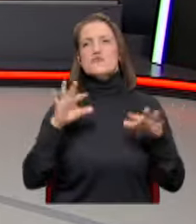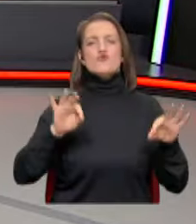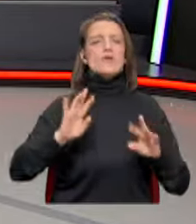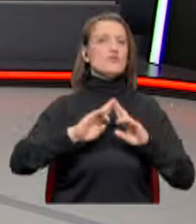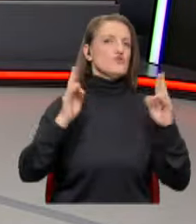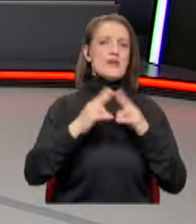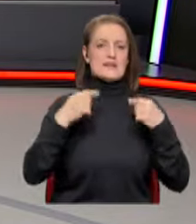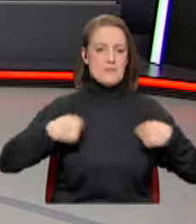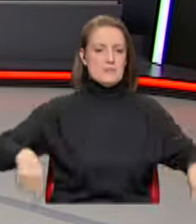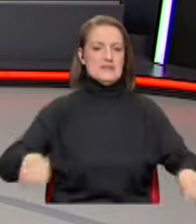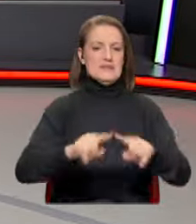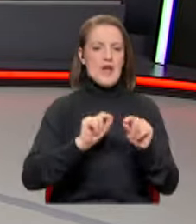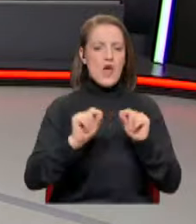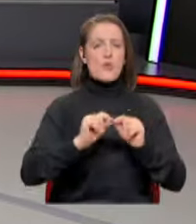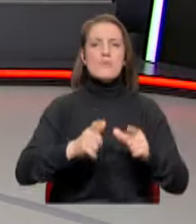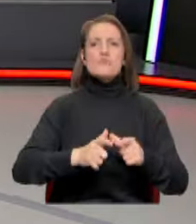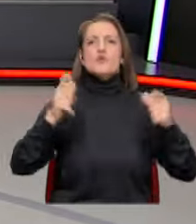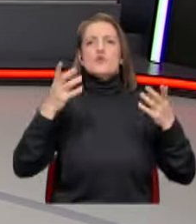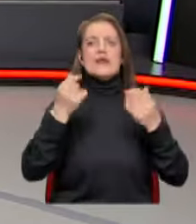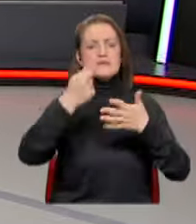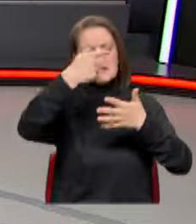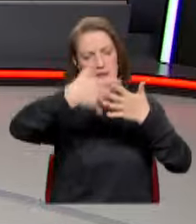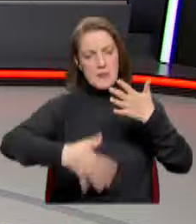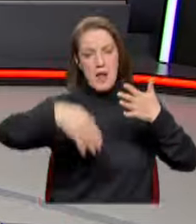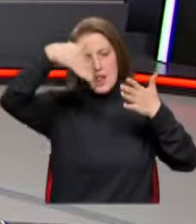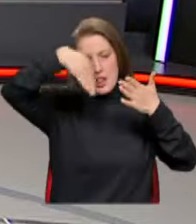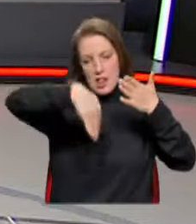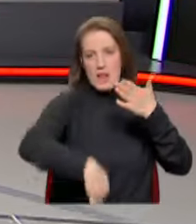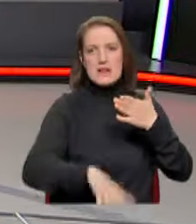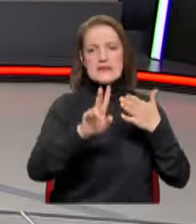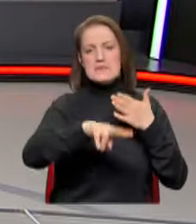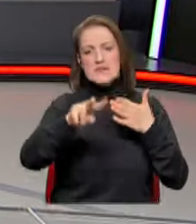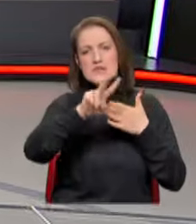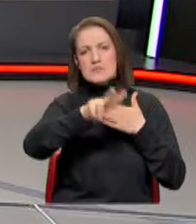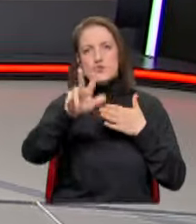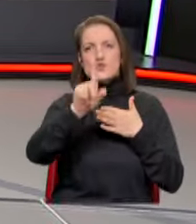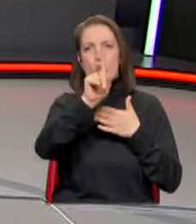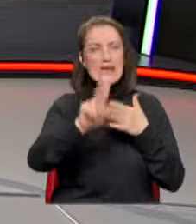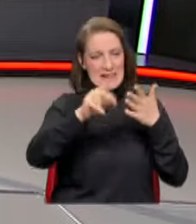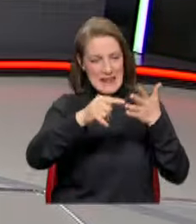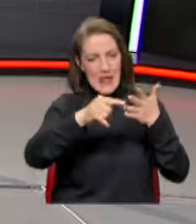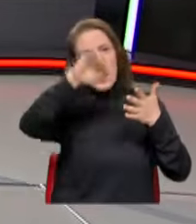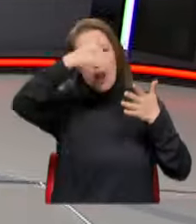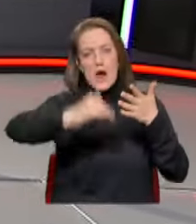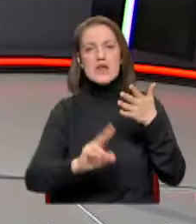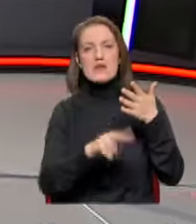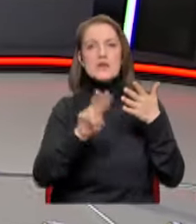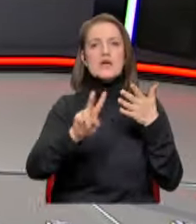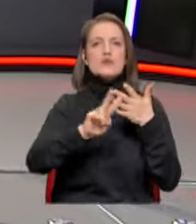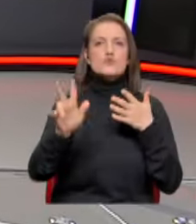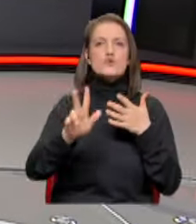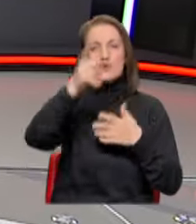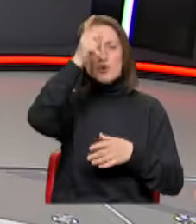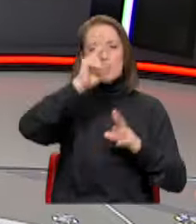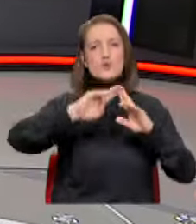dünyada biz ekonomi büyüklüğü olarak sıralamada geri düşüyoruz 22'ye 23'e düştük 17'den dünya ticaretinden